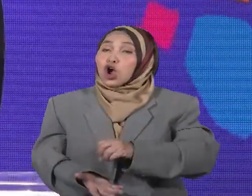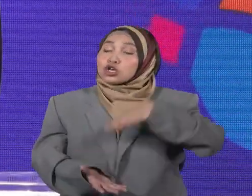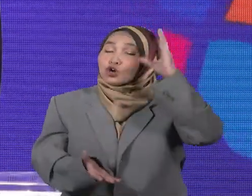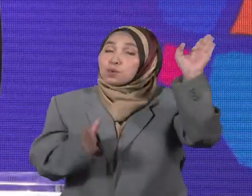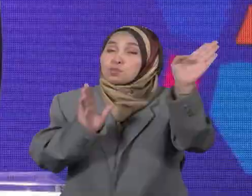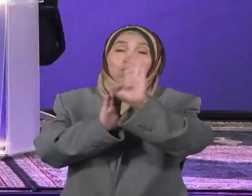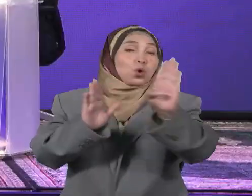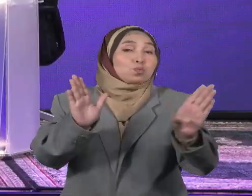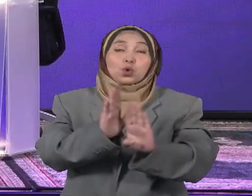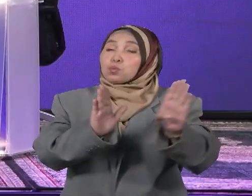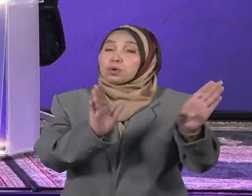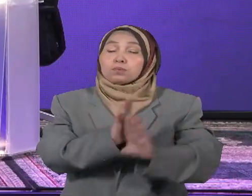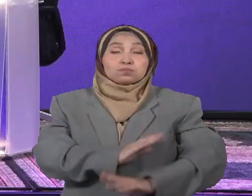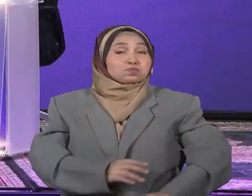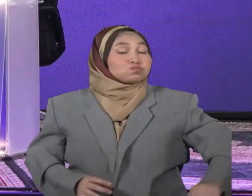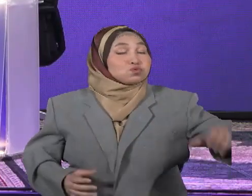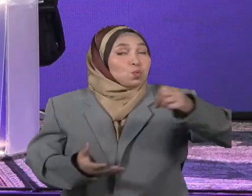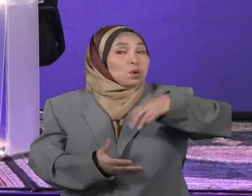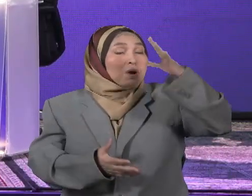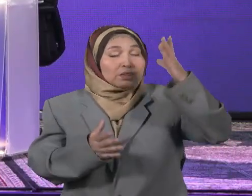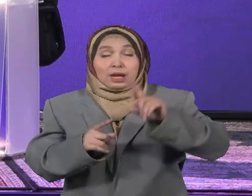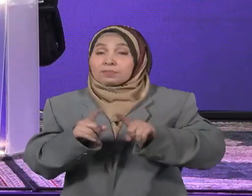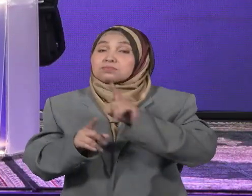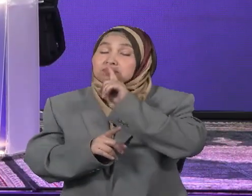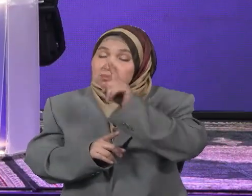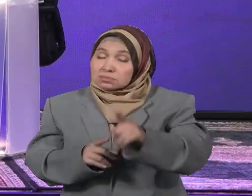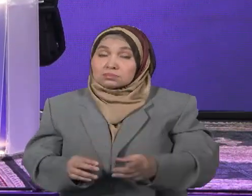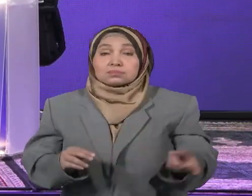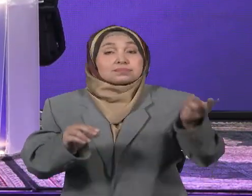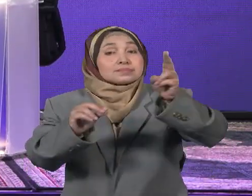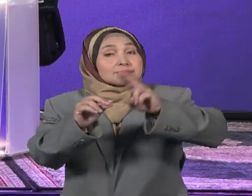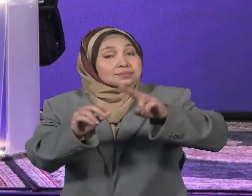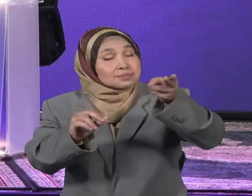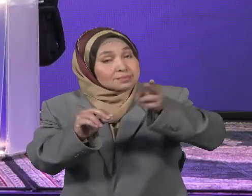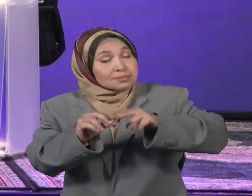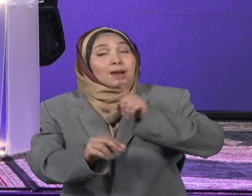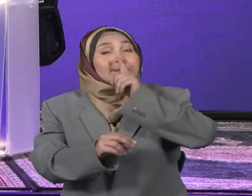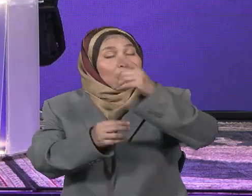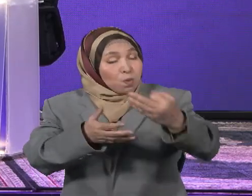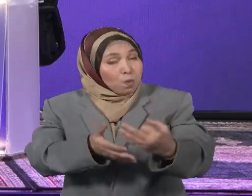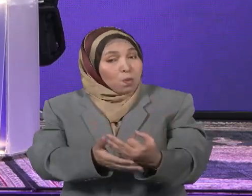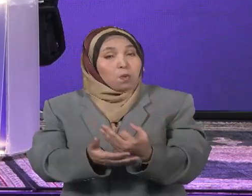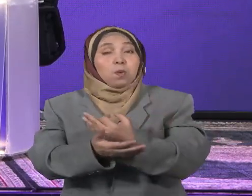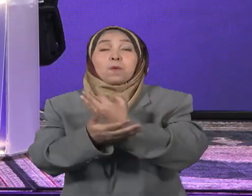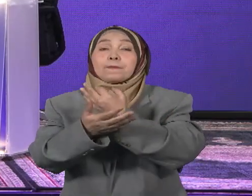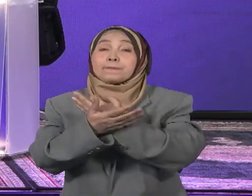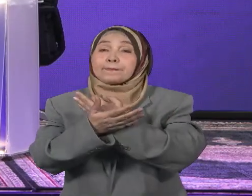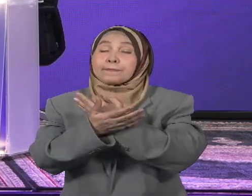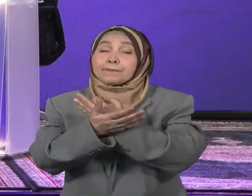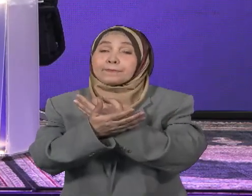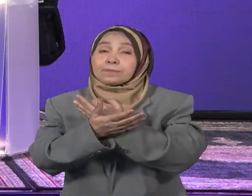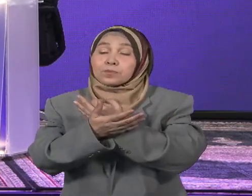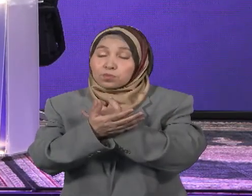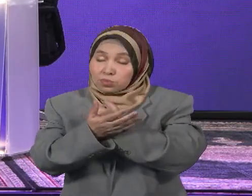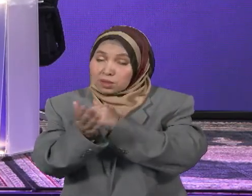jadi billionaire. Tetapi rupa-rupanya yang benar-benar menambah ataupun menyuburkan interaksi